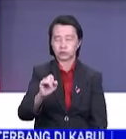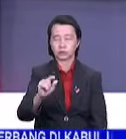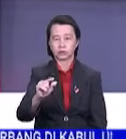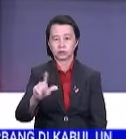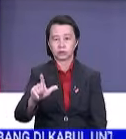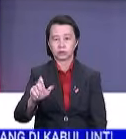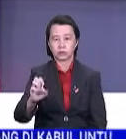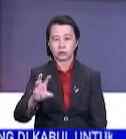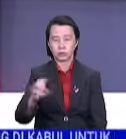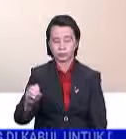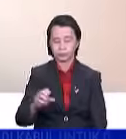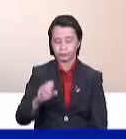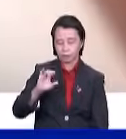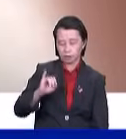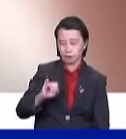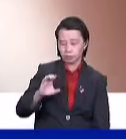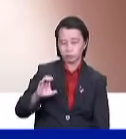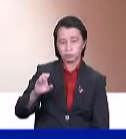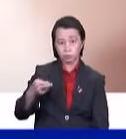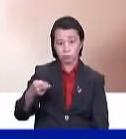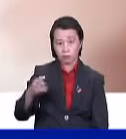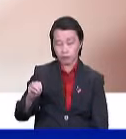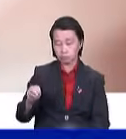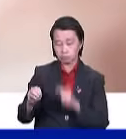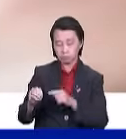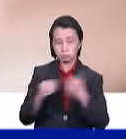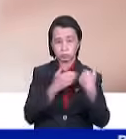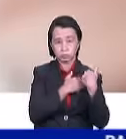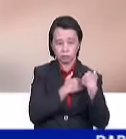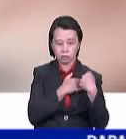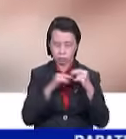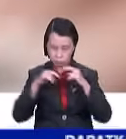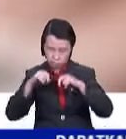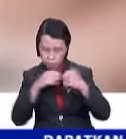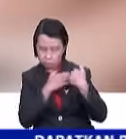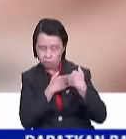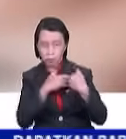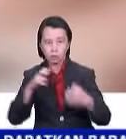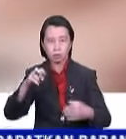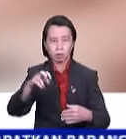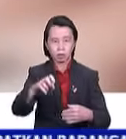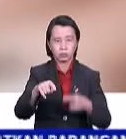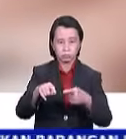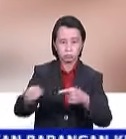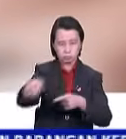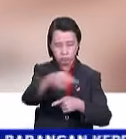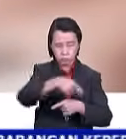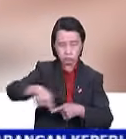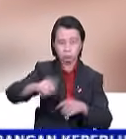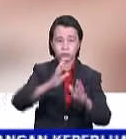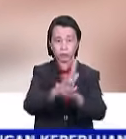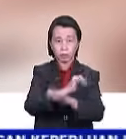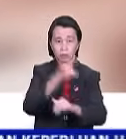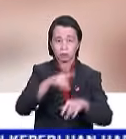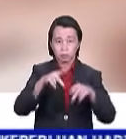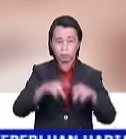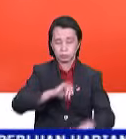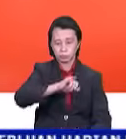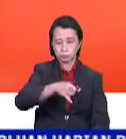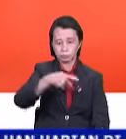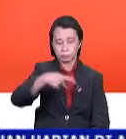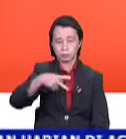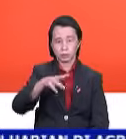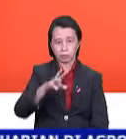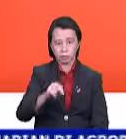uggah about iclaim bertanggung jawab mengetahui novriansa choiheechu yang beredar di Serawak bagi pihak JD